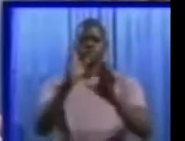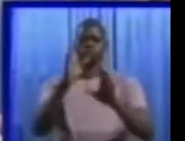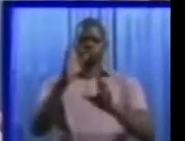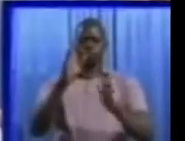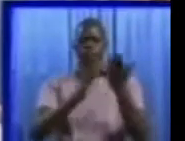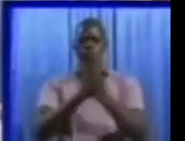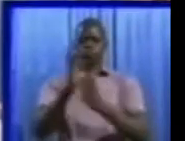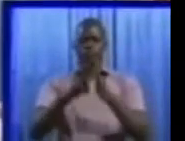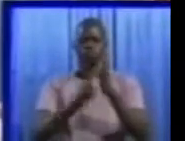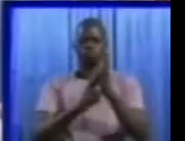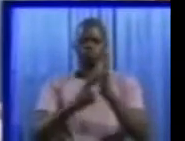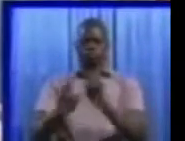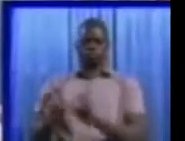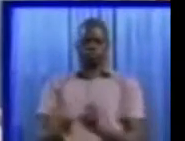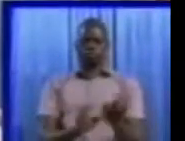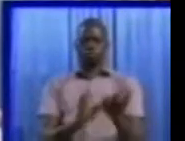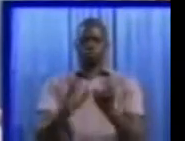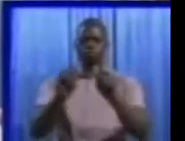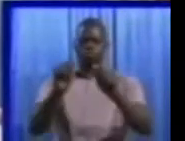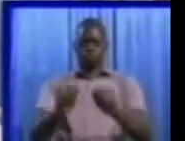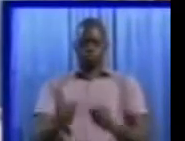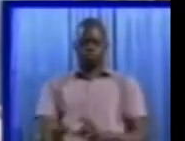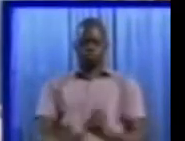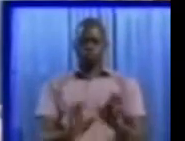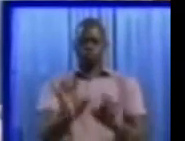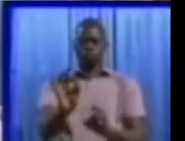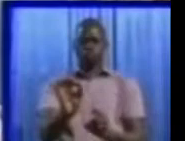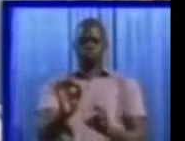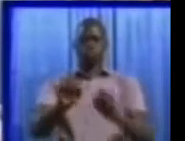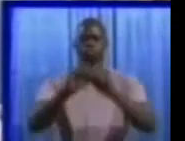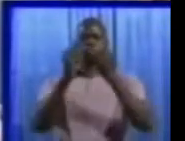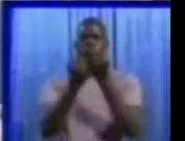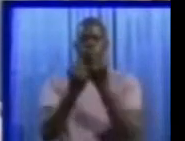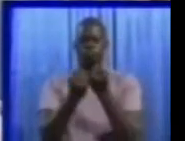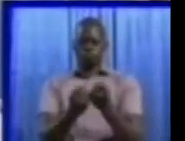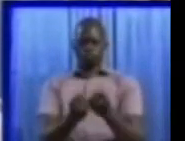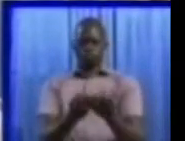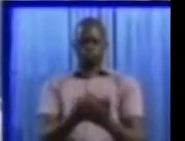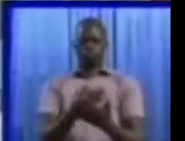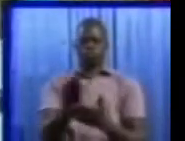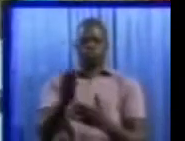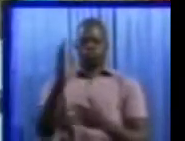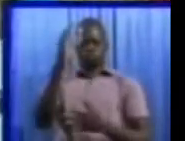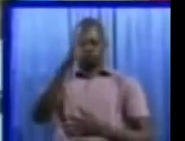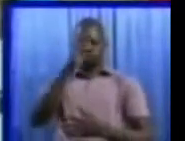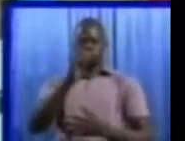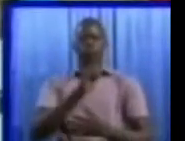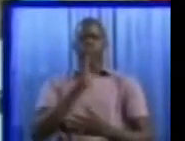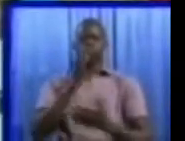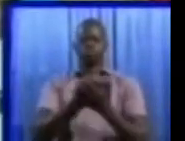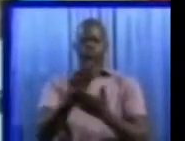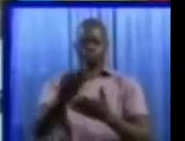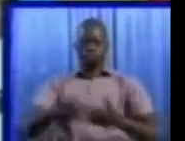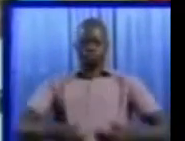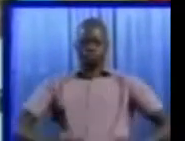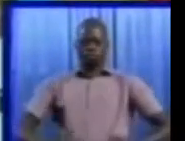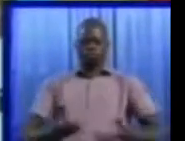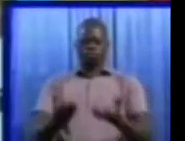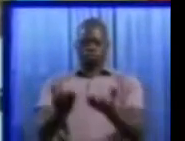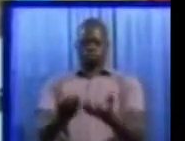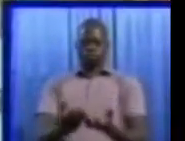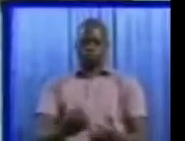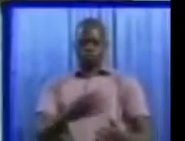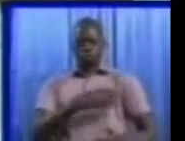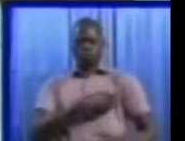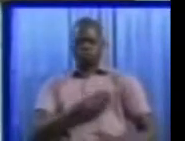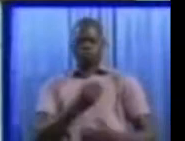à ce qu'il fait, peut faire un choix de structure de financement où il a beaucoup plus de chances d'être financé. Aux jeunes qui désirent se porter candidat à ces